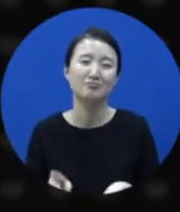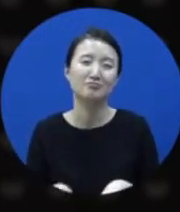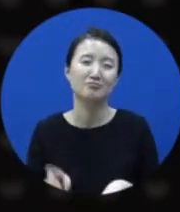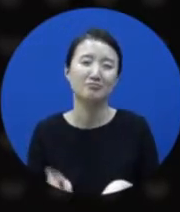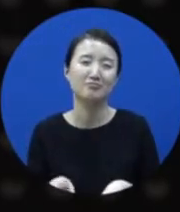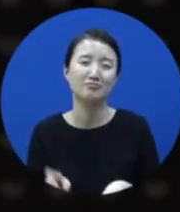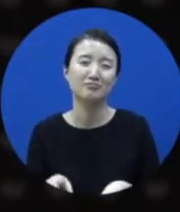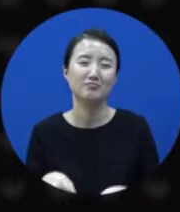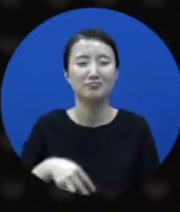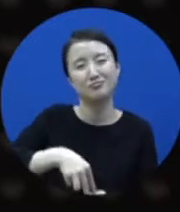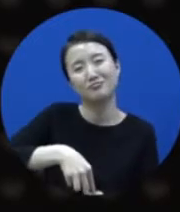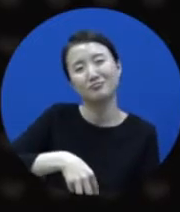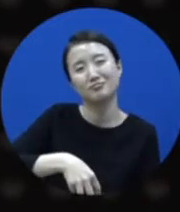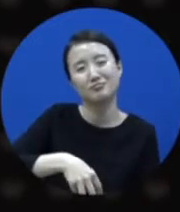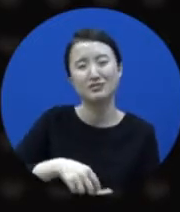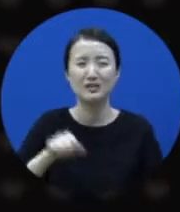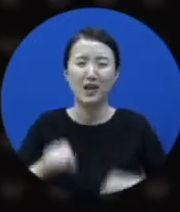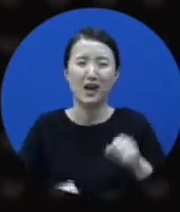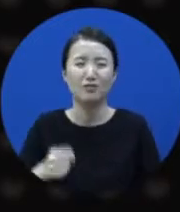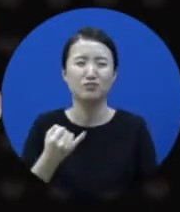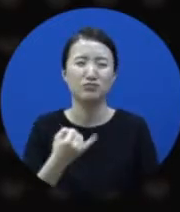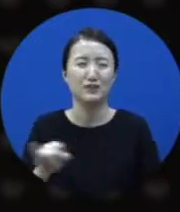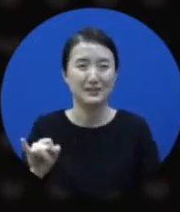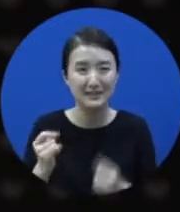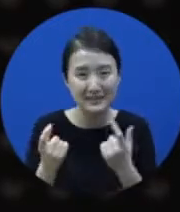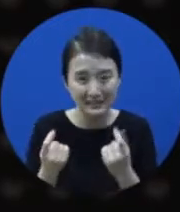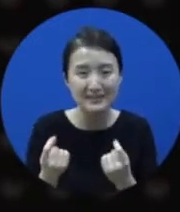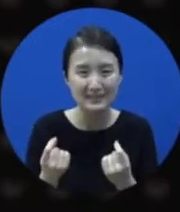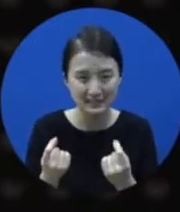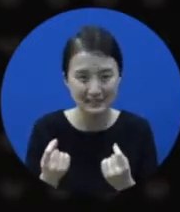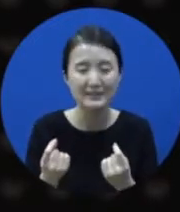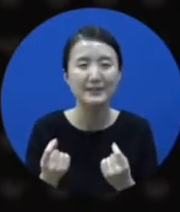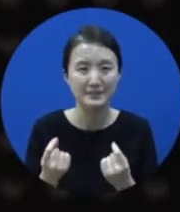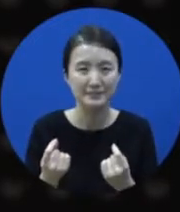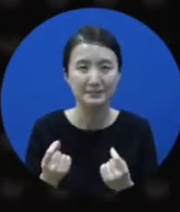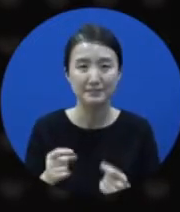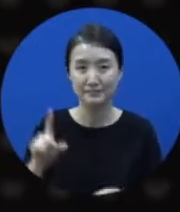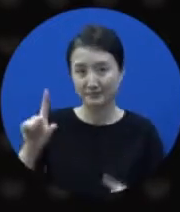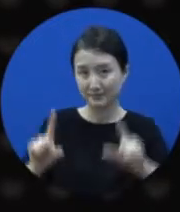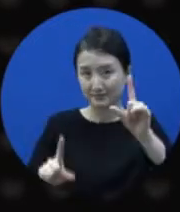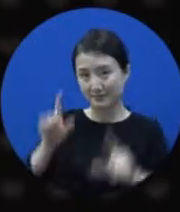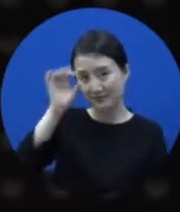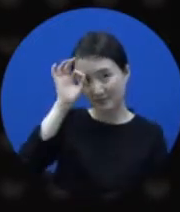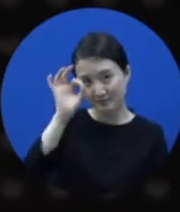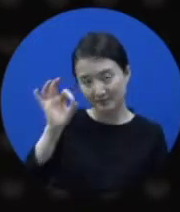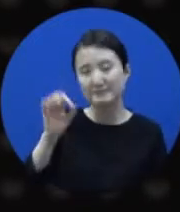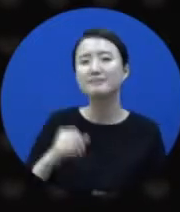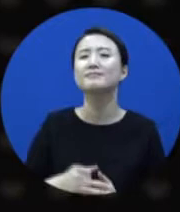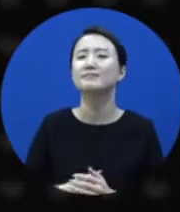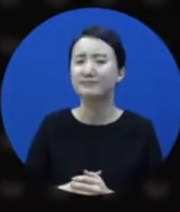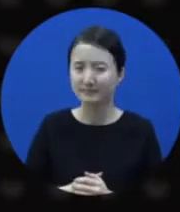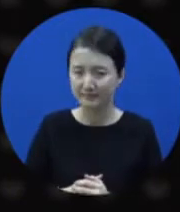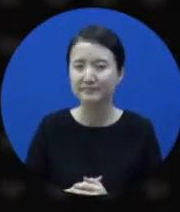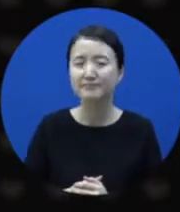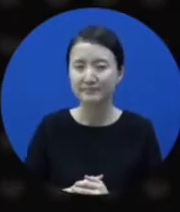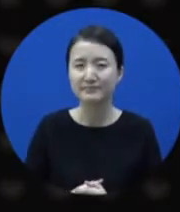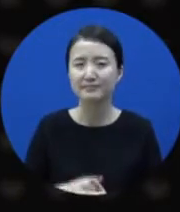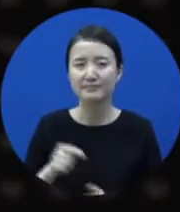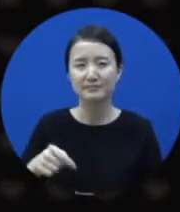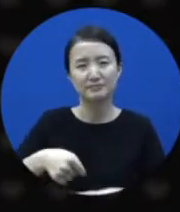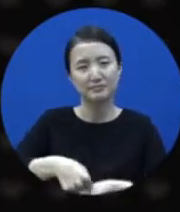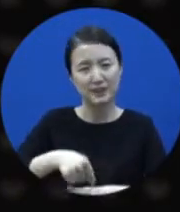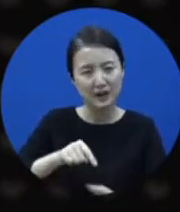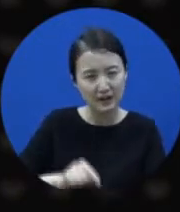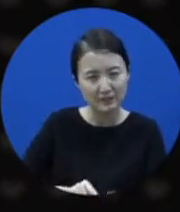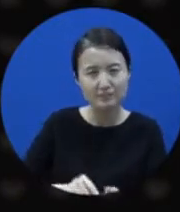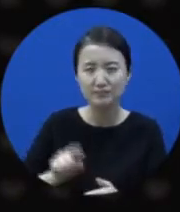게 보이잖아요. 그 사람의 이 제스처만 보더라도 이 사람이 어떤 나이대인지, 자신감이